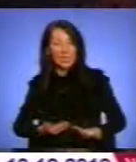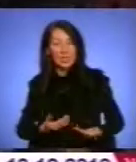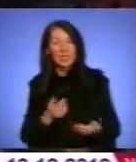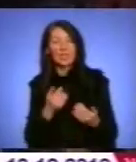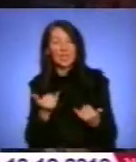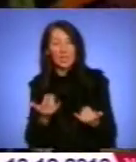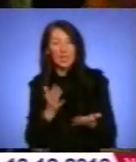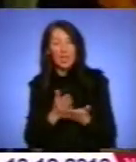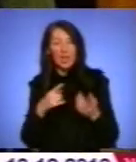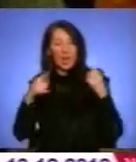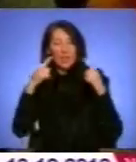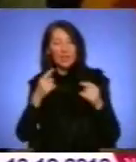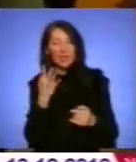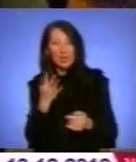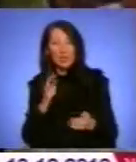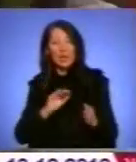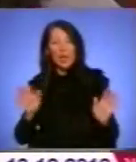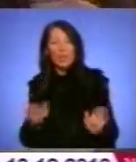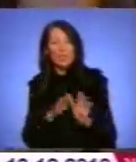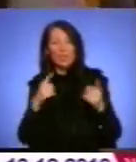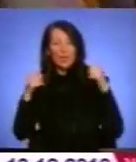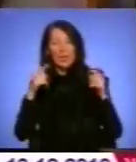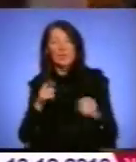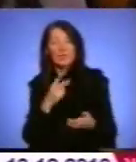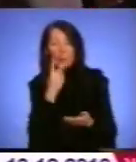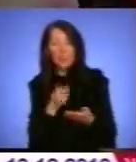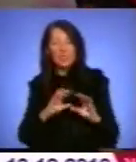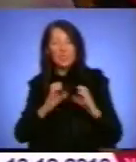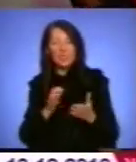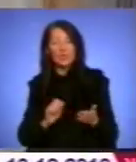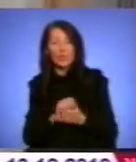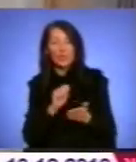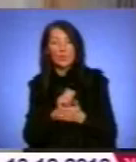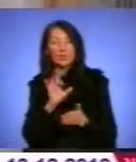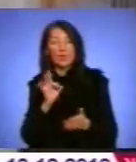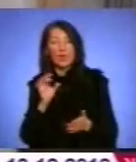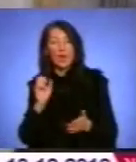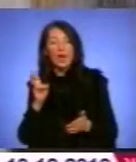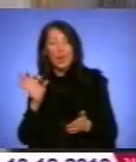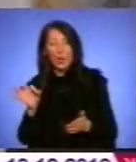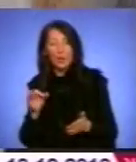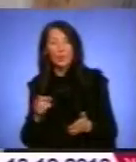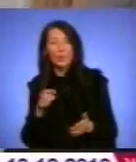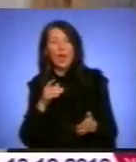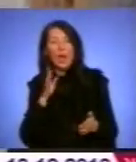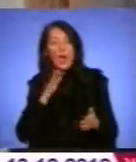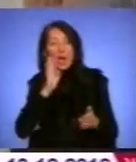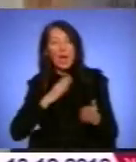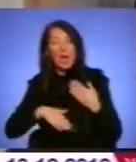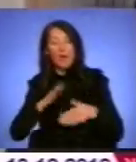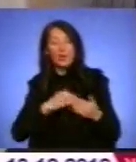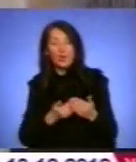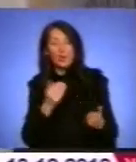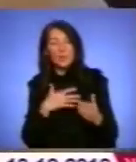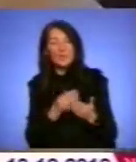вона написала, незабаром побачать світ у видавництві «Ранок». Зиновія Присухіна рада, що від своїх учнів навчилася не втрачати